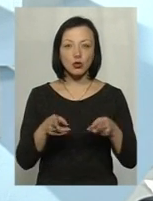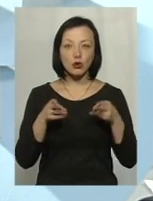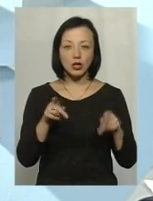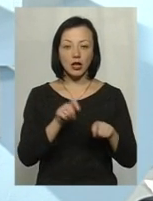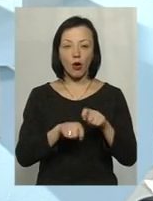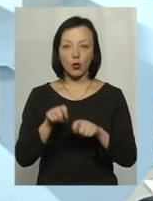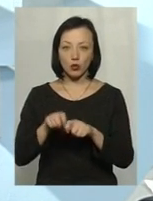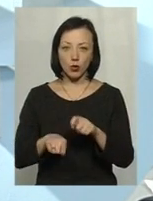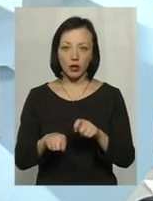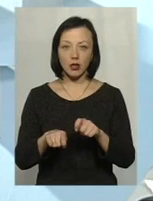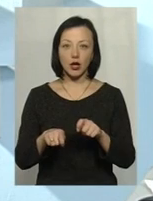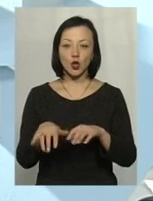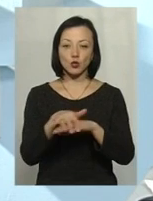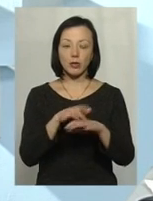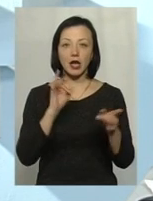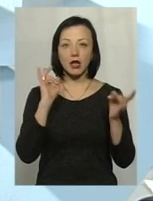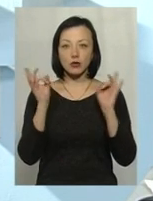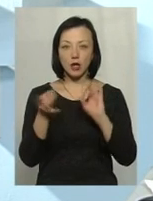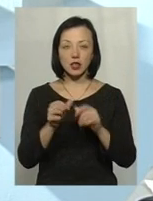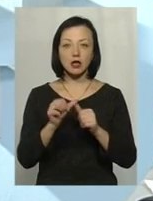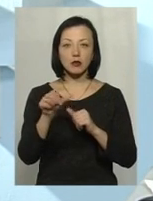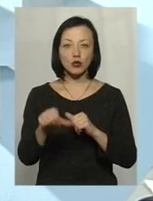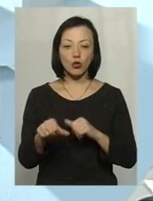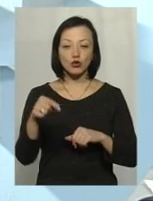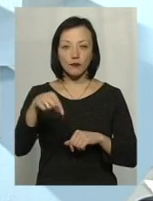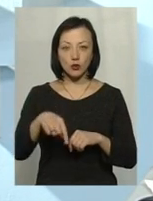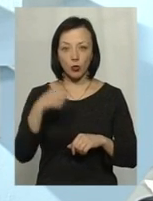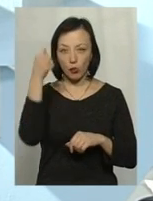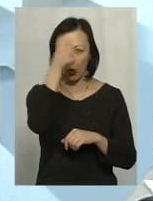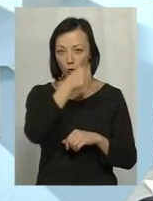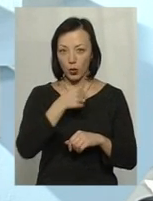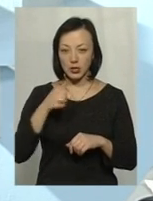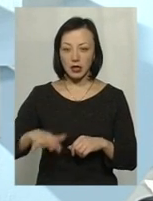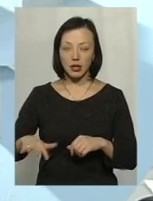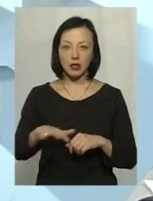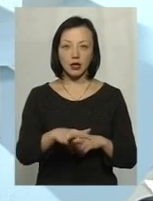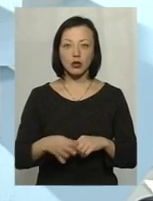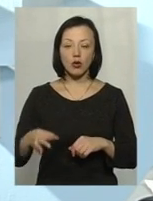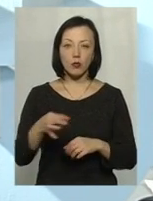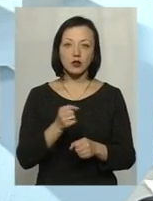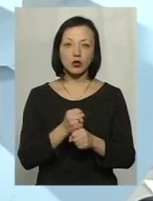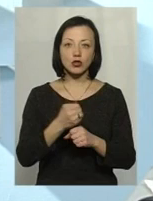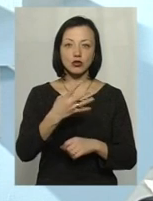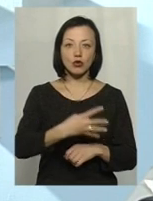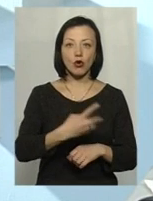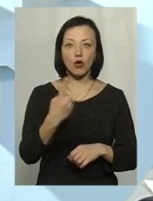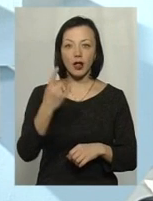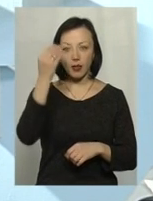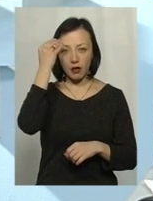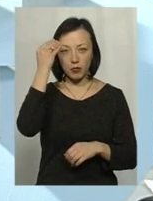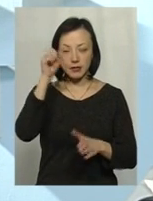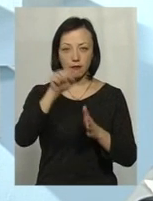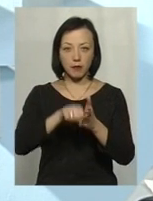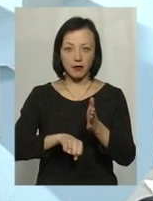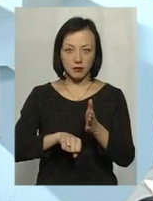великий суспільний резонанс. Крім того, що в цьому році на території області скоєно 41 навмисне